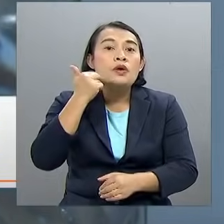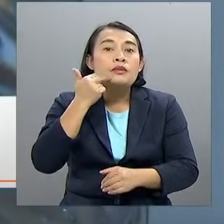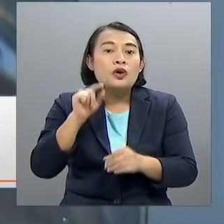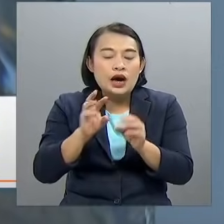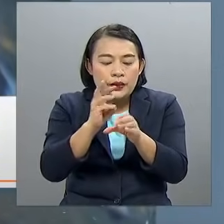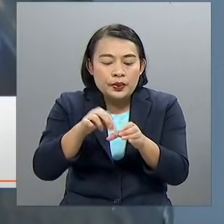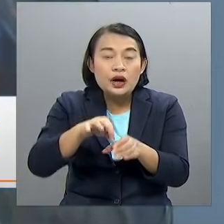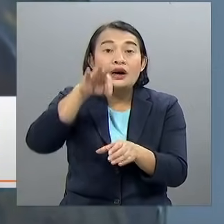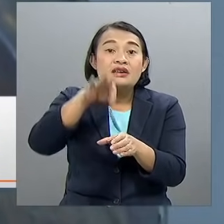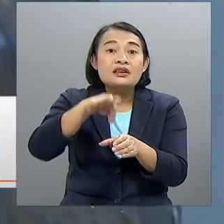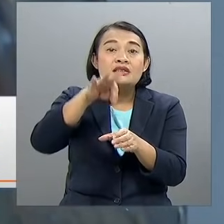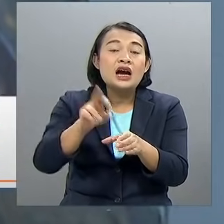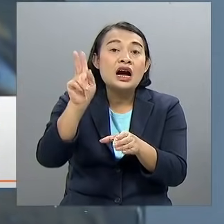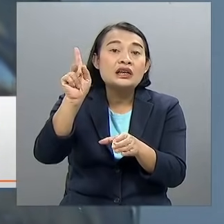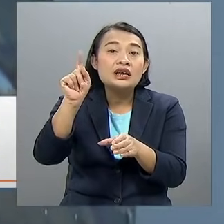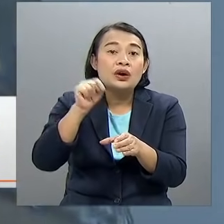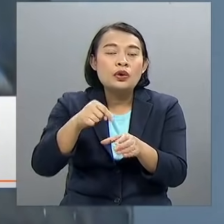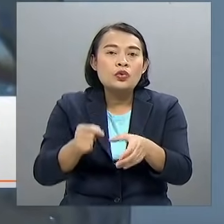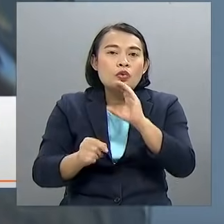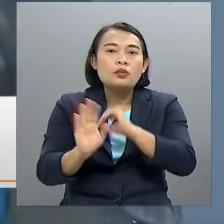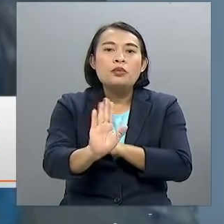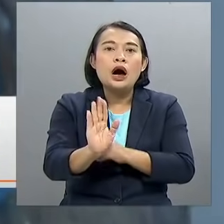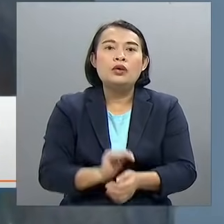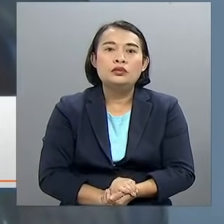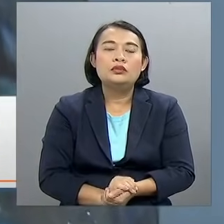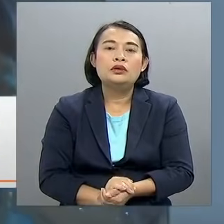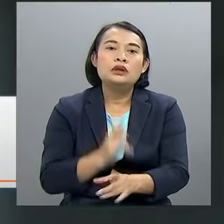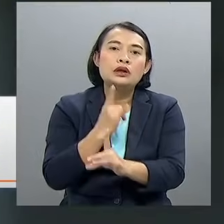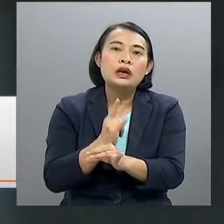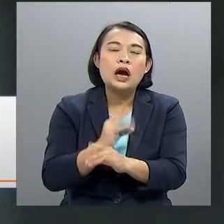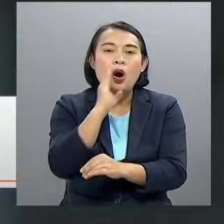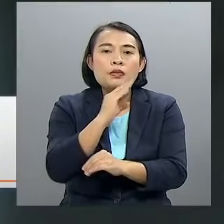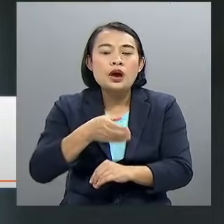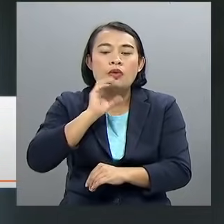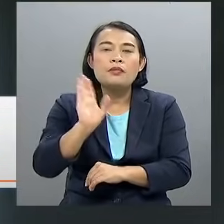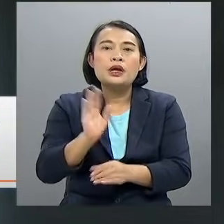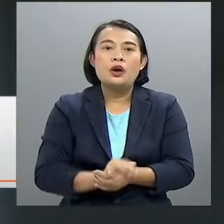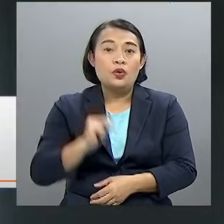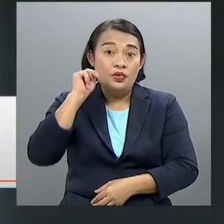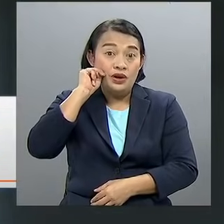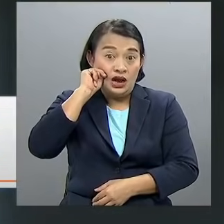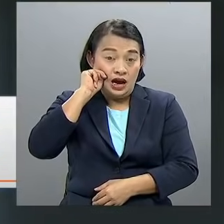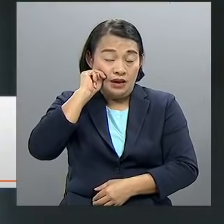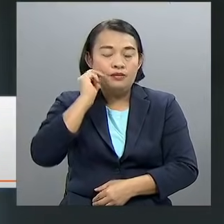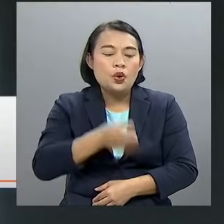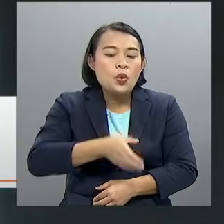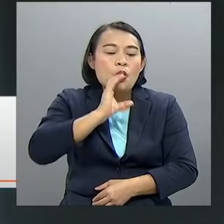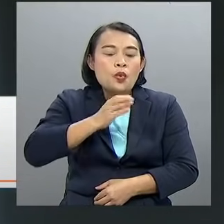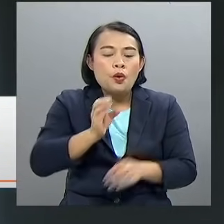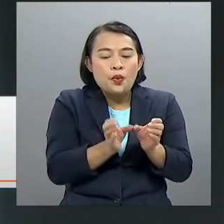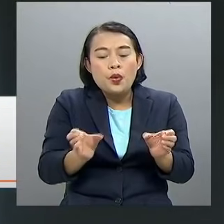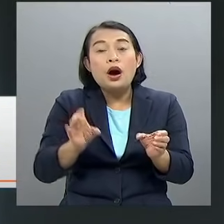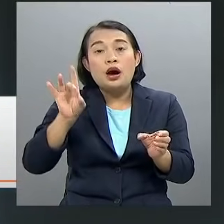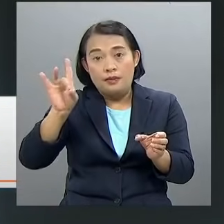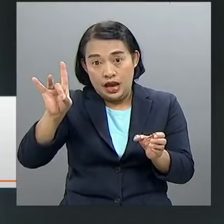พร้อมดื่มงดการดื่มเครื่องดื่มที่มีอากอฮอลและควรดื่มน้ำอย่างน้อยเนี่ยนะฮะให้ได้วันละ 8แก้วแผ่นแก้วแก้วละ